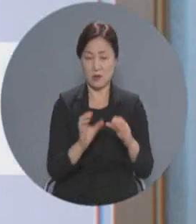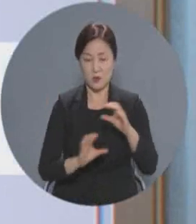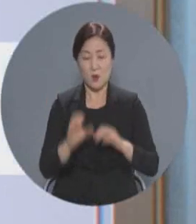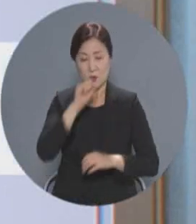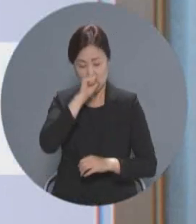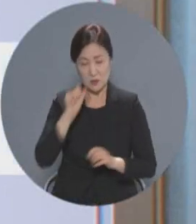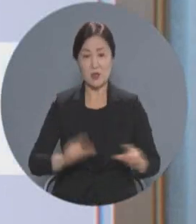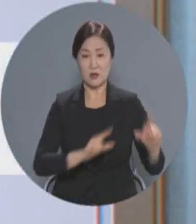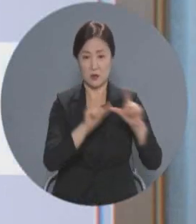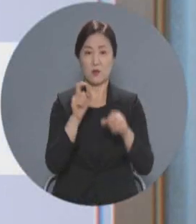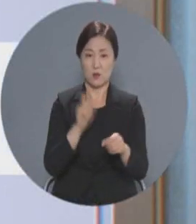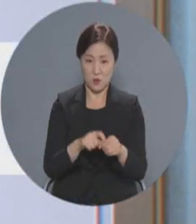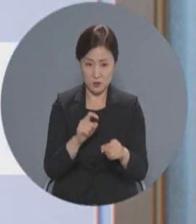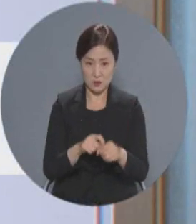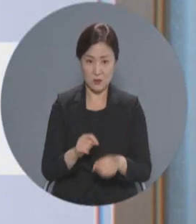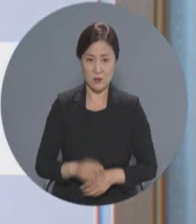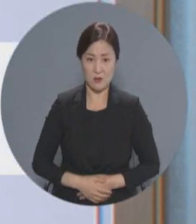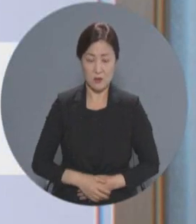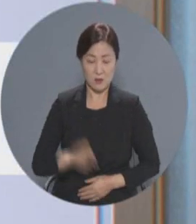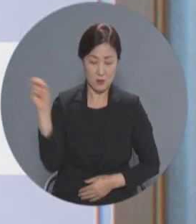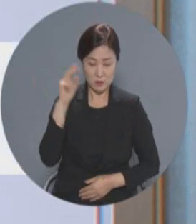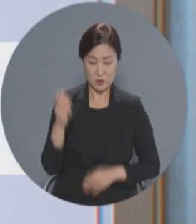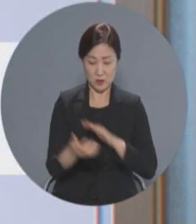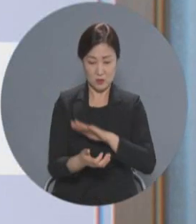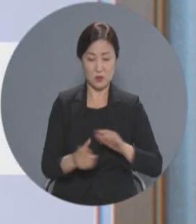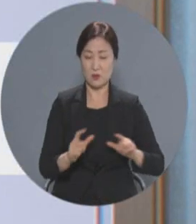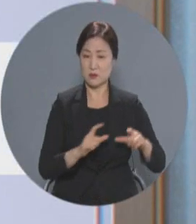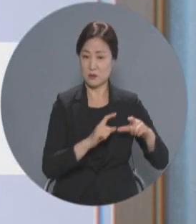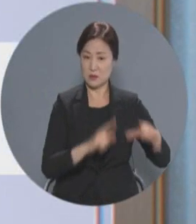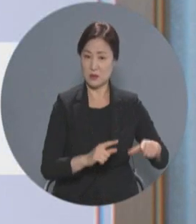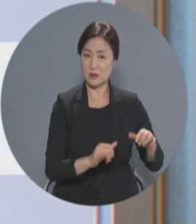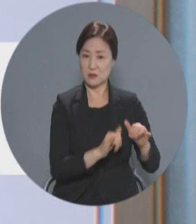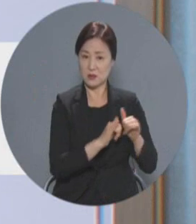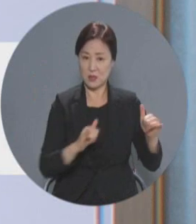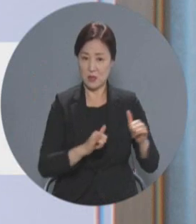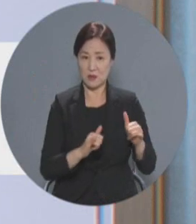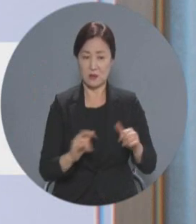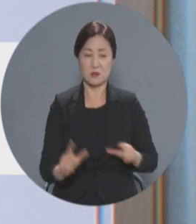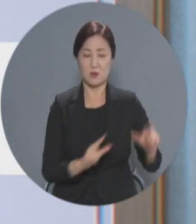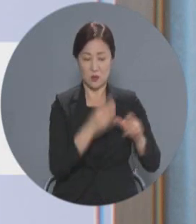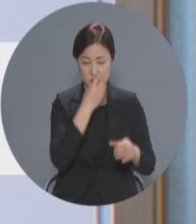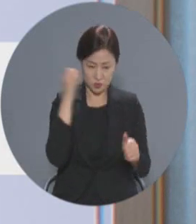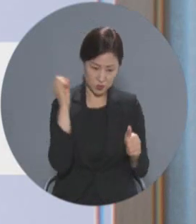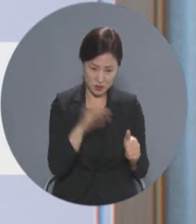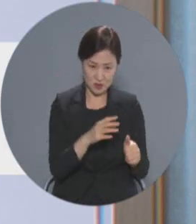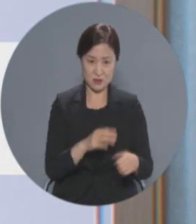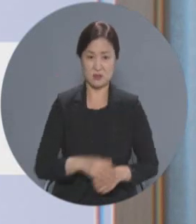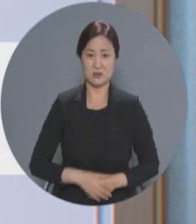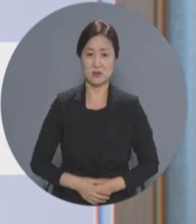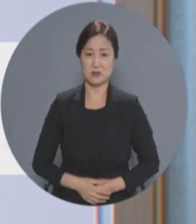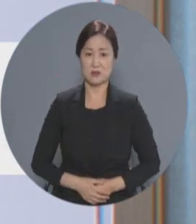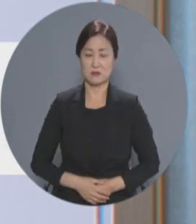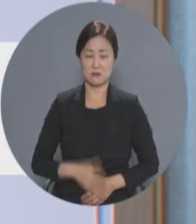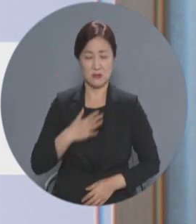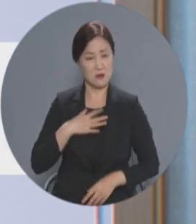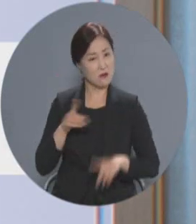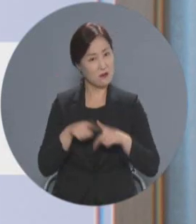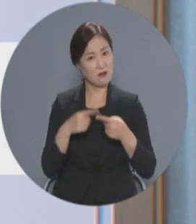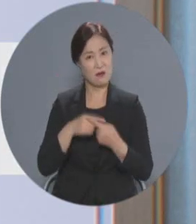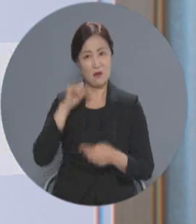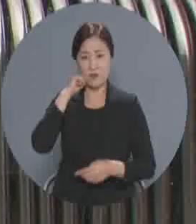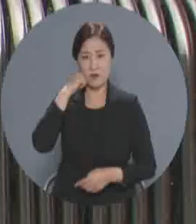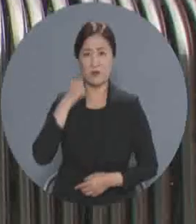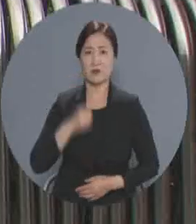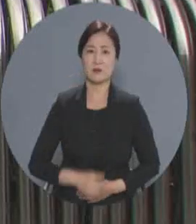경도 개발한다 생각하는데 기존에 있는 사는 사람들의 주민들의 삶을 무시해 가면서 한다는 것은 저는 이해가 안 된다고